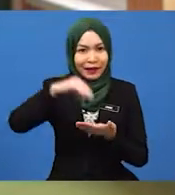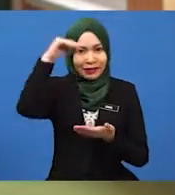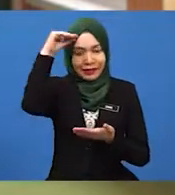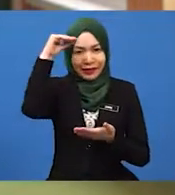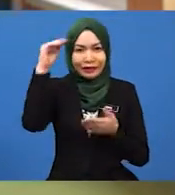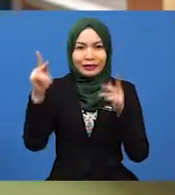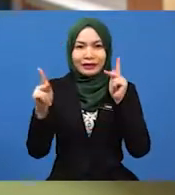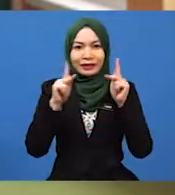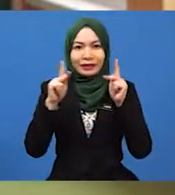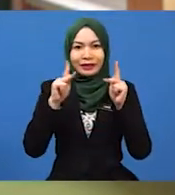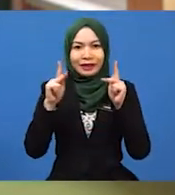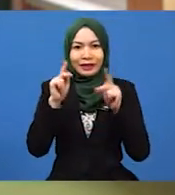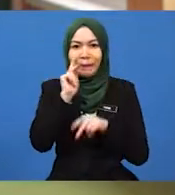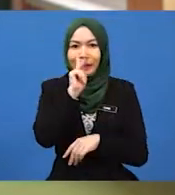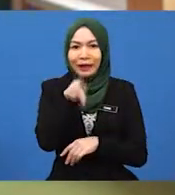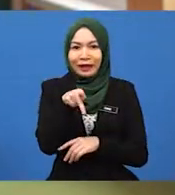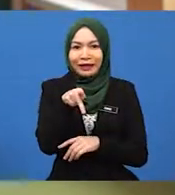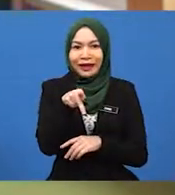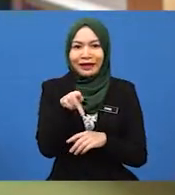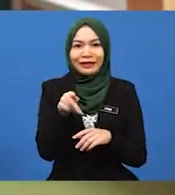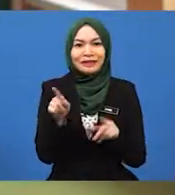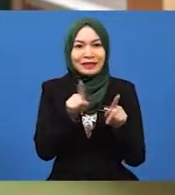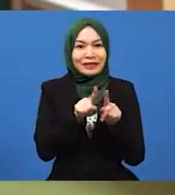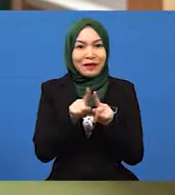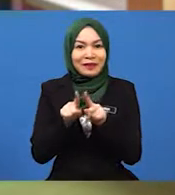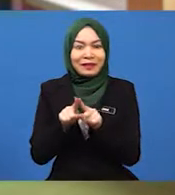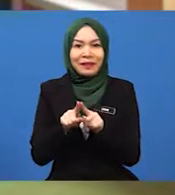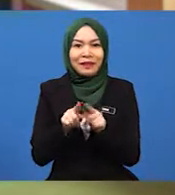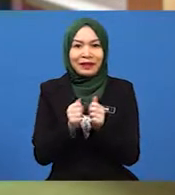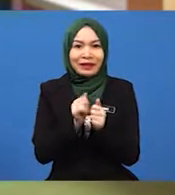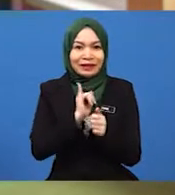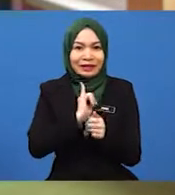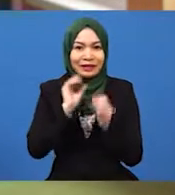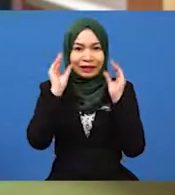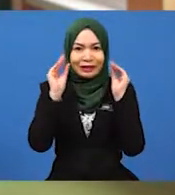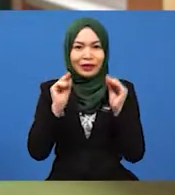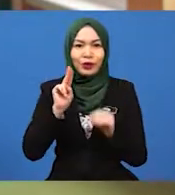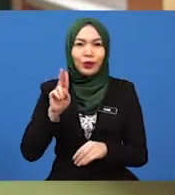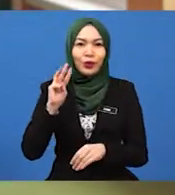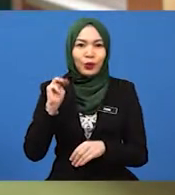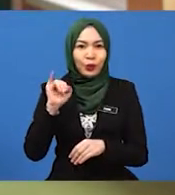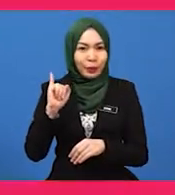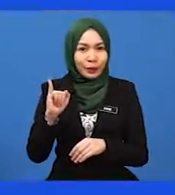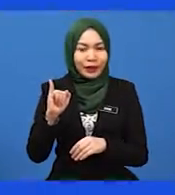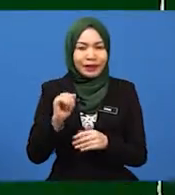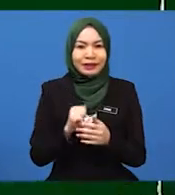kata perintah bersama-sama saya, Cikgu Umi Zaitul Ahmar binti Muhammad